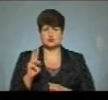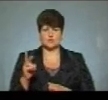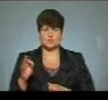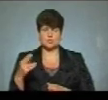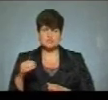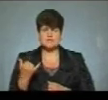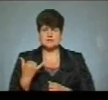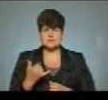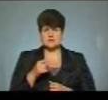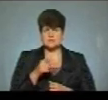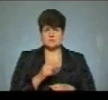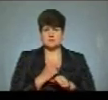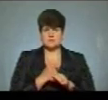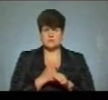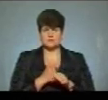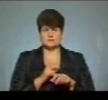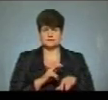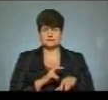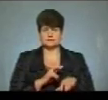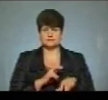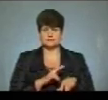події працюють криміналісти.